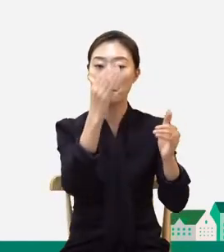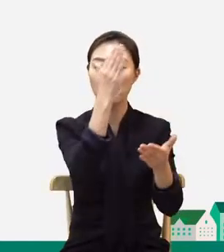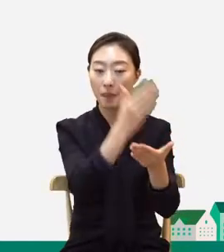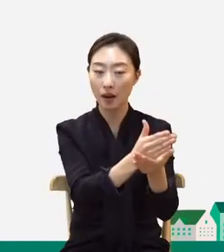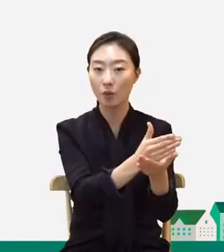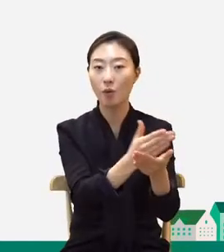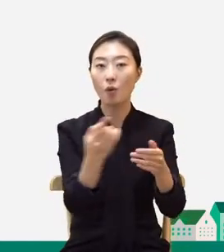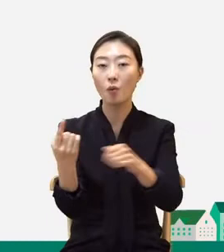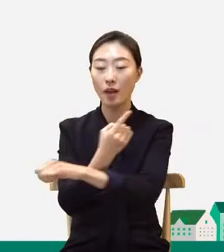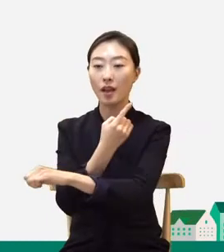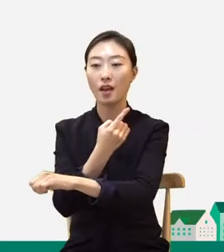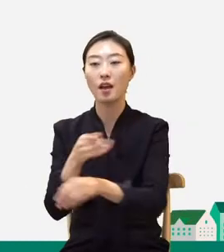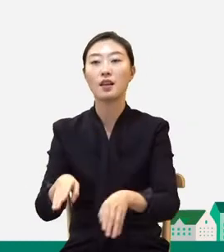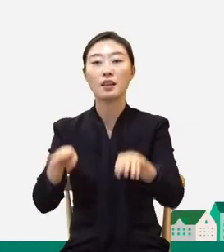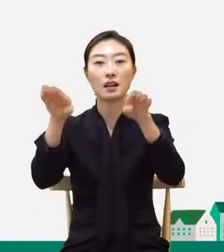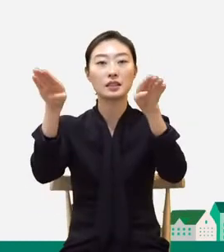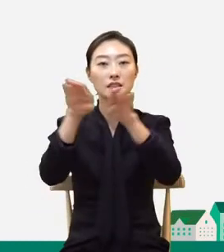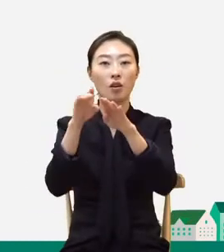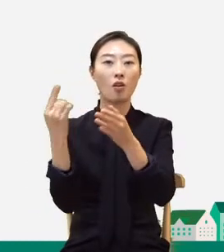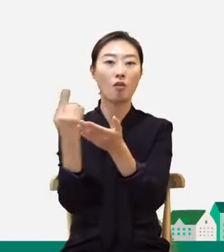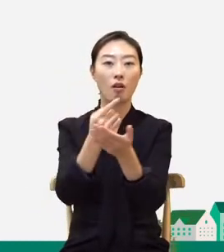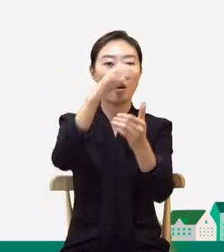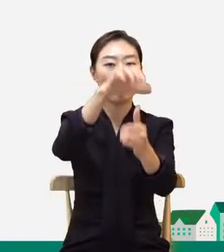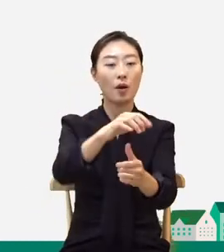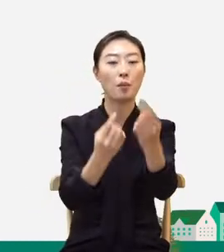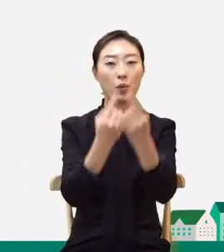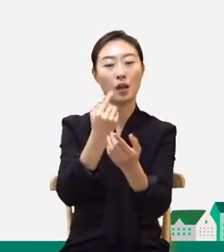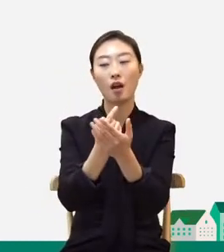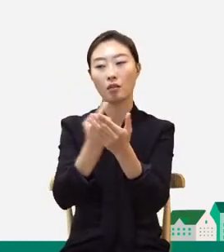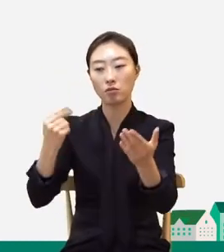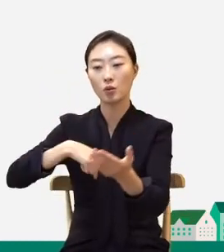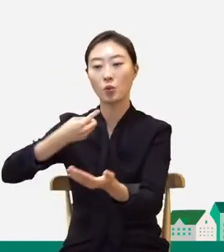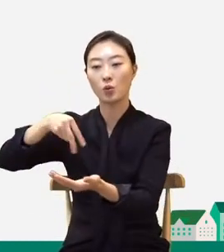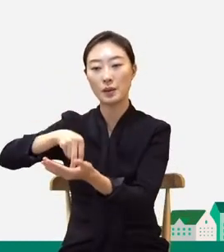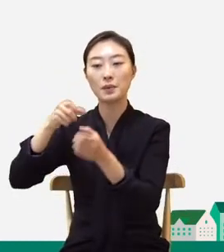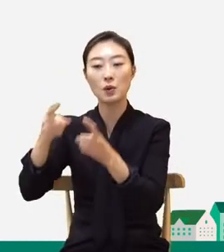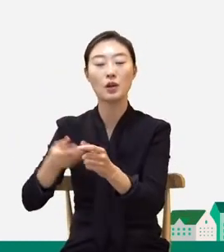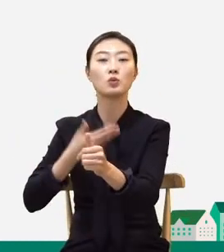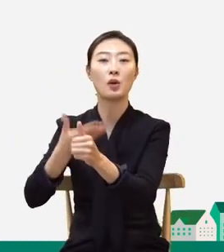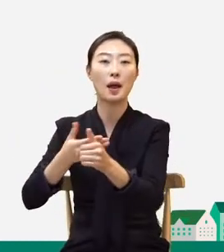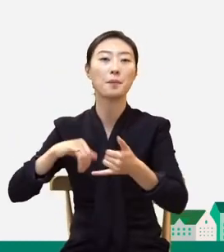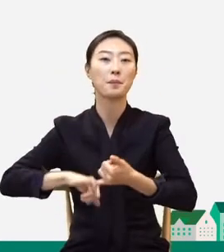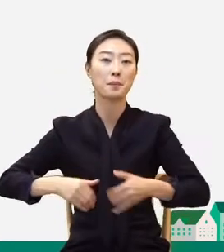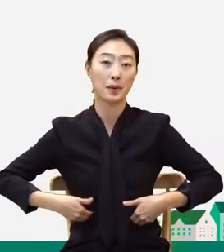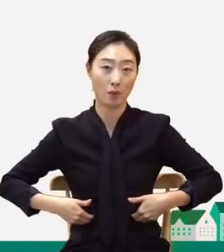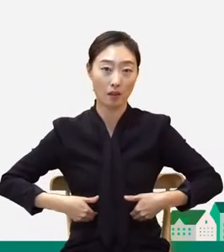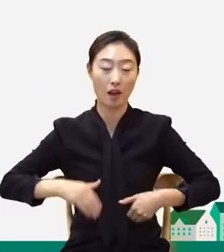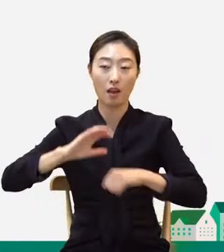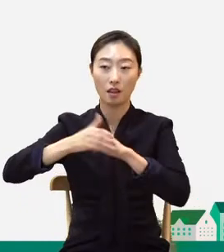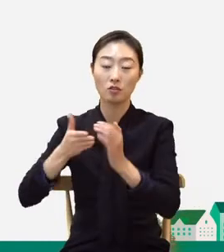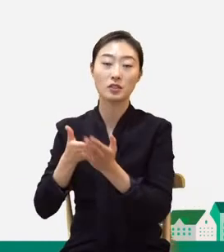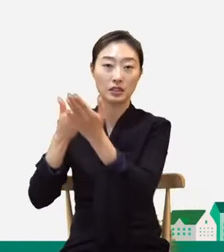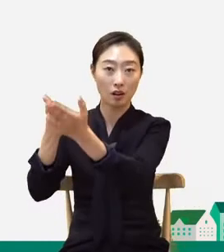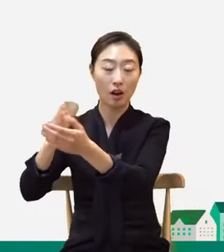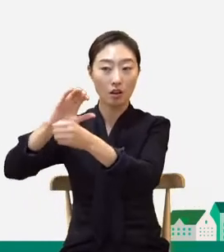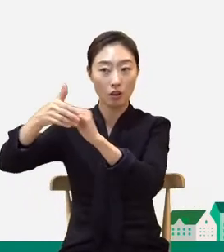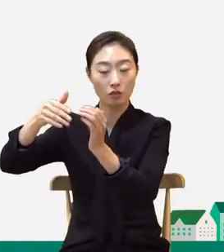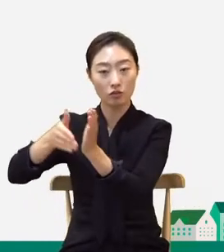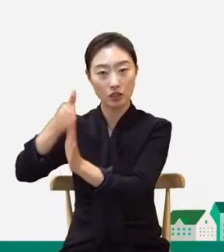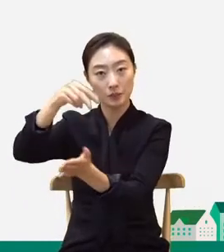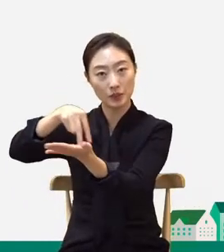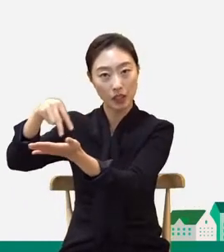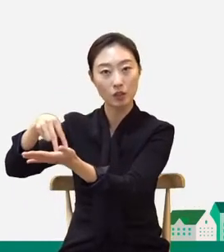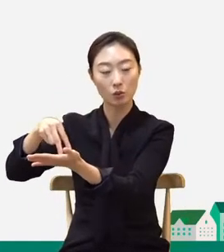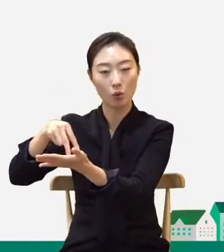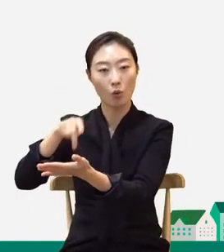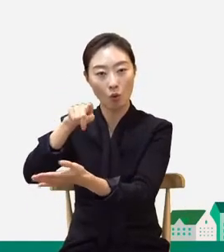기본적으로 탈시설 권리를 보장해야 된다라고 요구를 했었고 대구시에도 이것이 준수될 수 있도록 지역단체들이